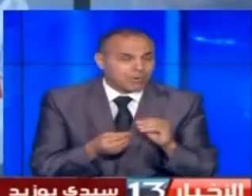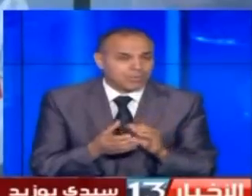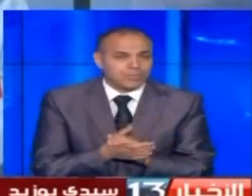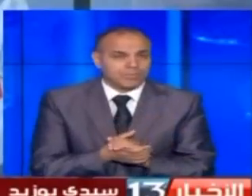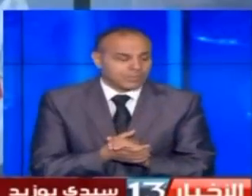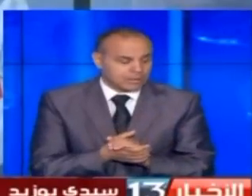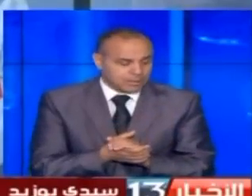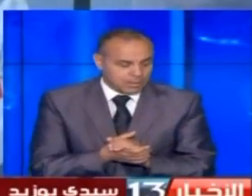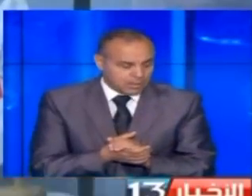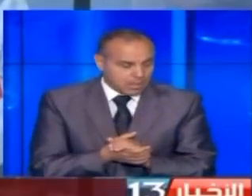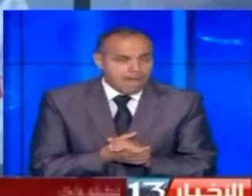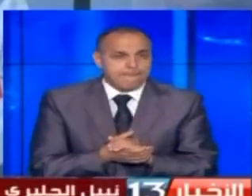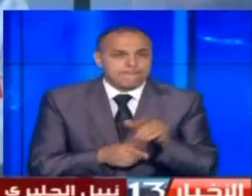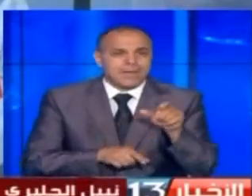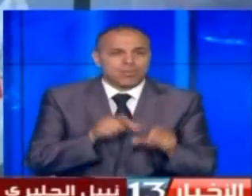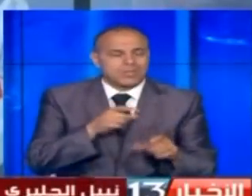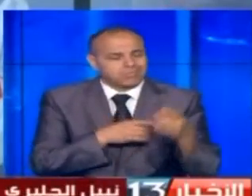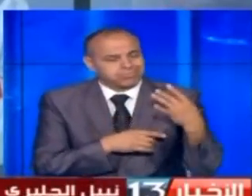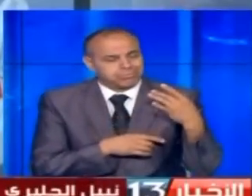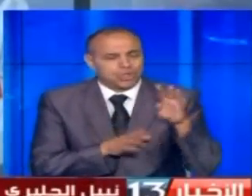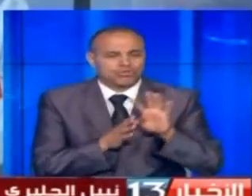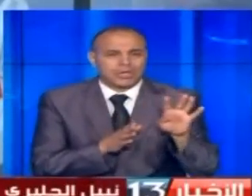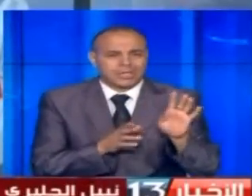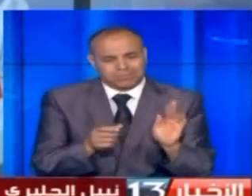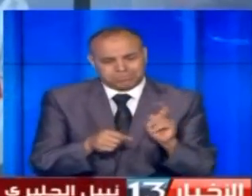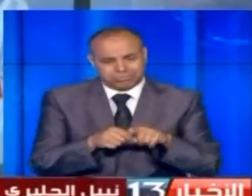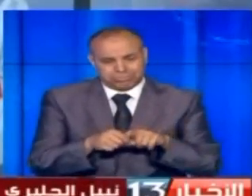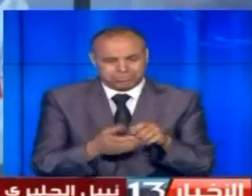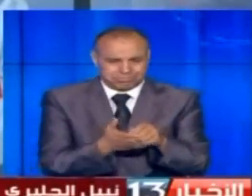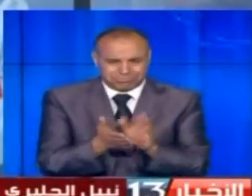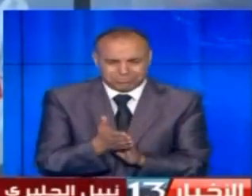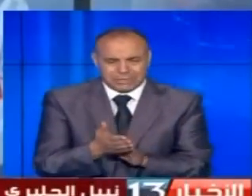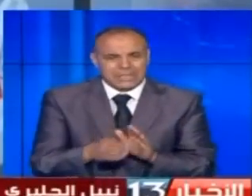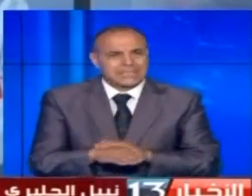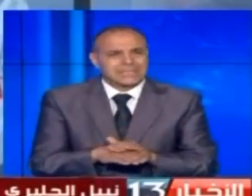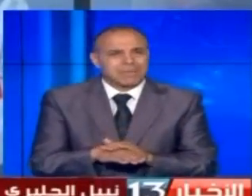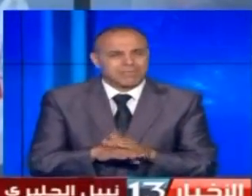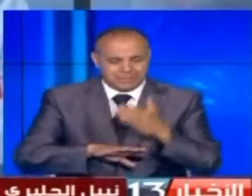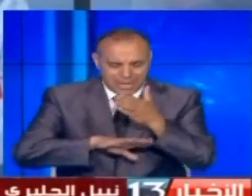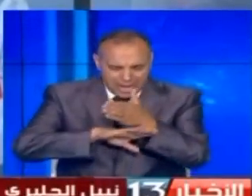رفض بعض مواطني سيدي بوزيد الشرقية للانخراط في عملية التسجيل بسبب